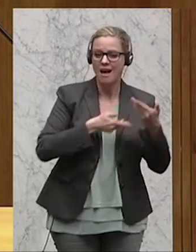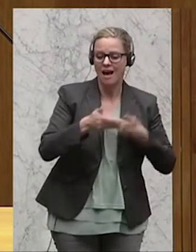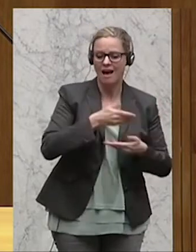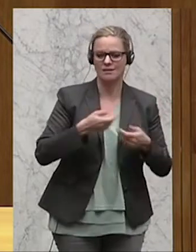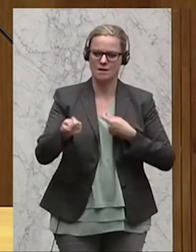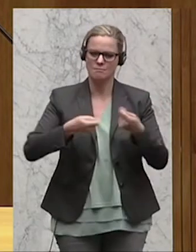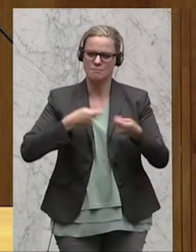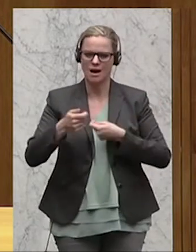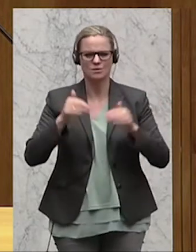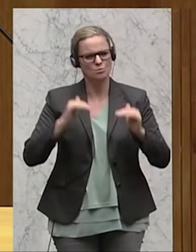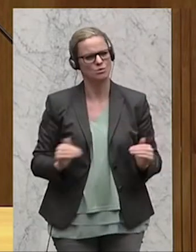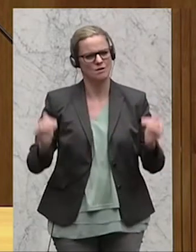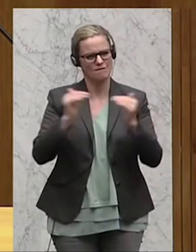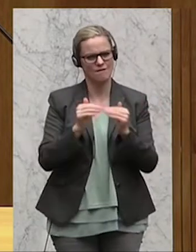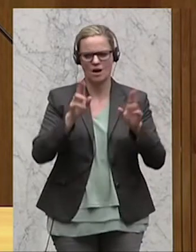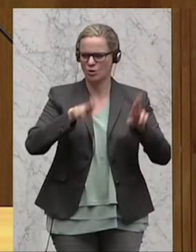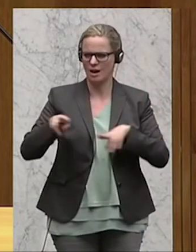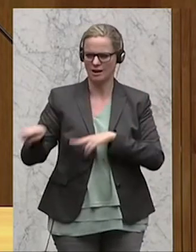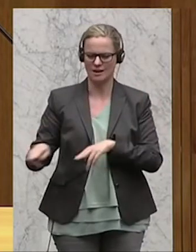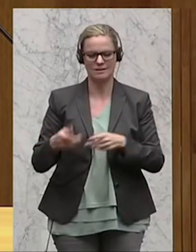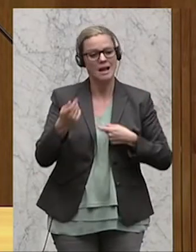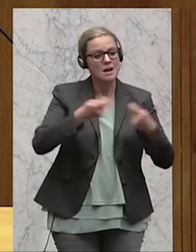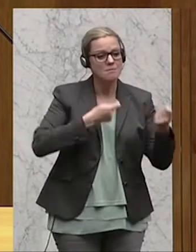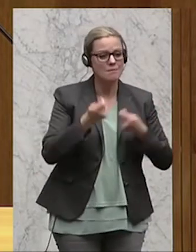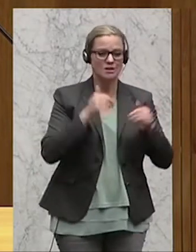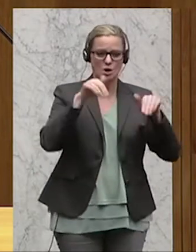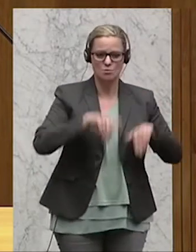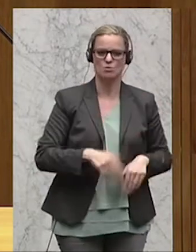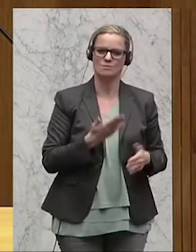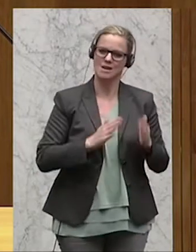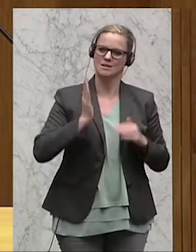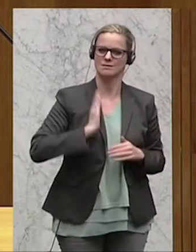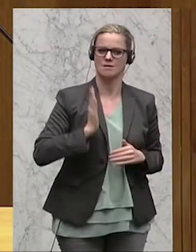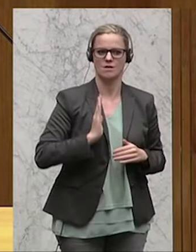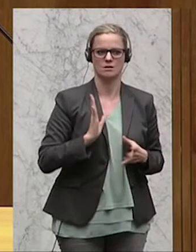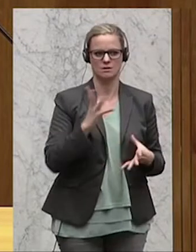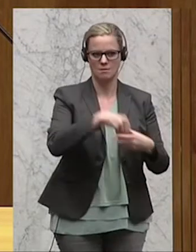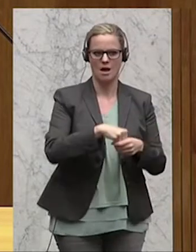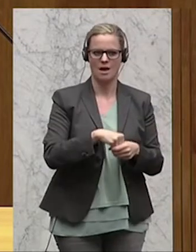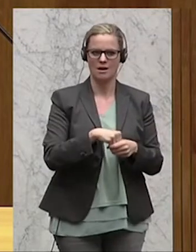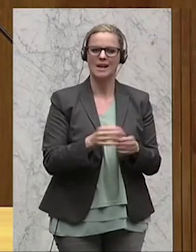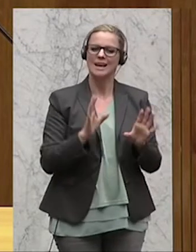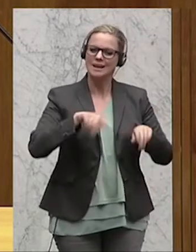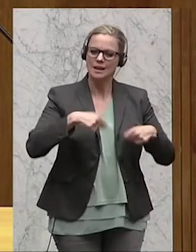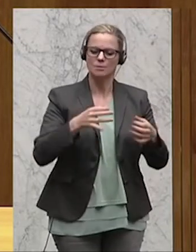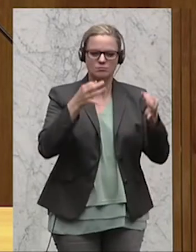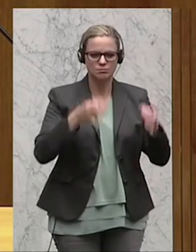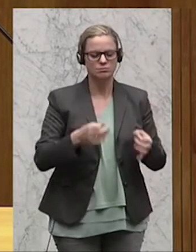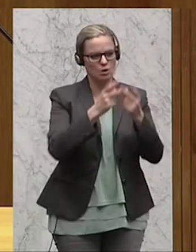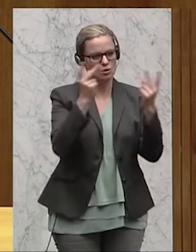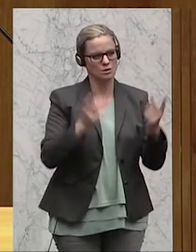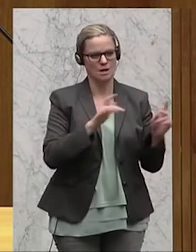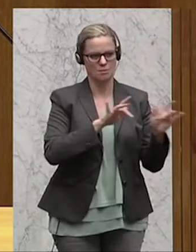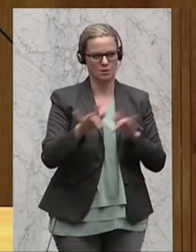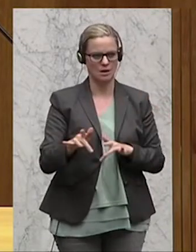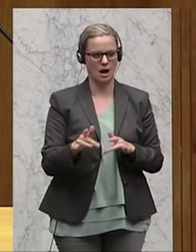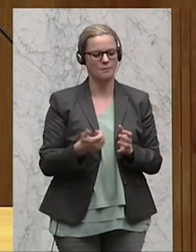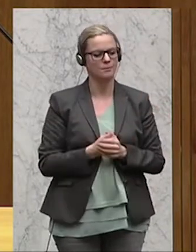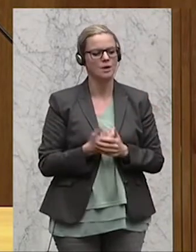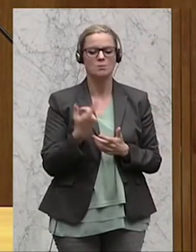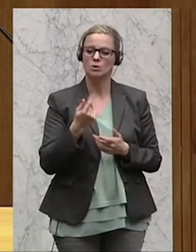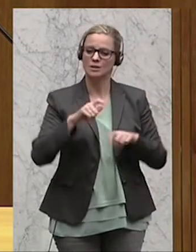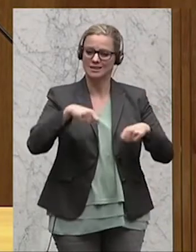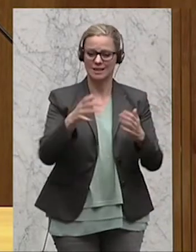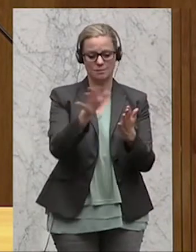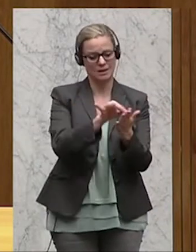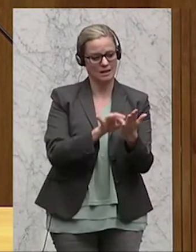müssen fair und gerecht sein. Kurz gefasst, Märkte müssen zivilisiert sein und es gibt ein konkretes Konzept dazu. Das heißt, nach